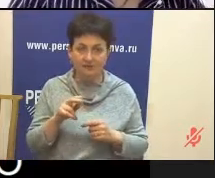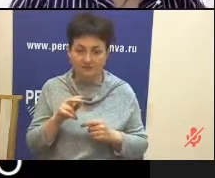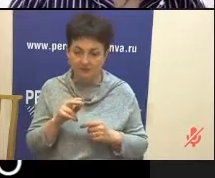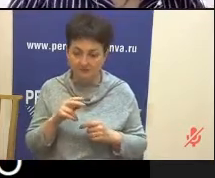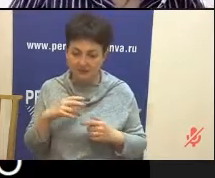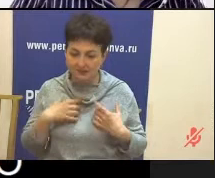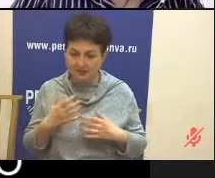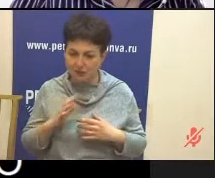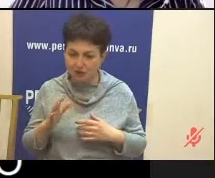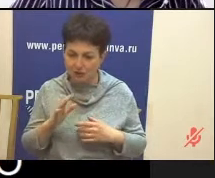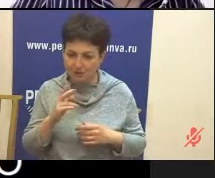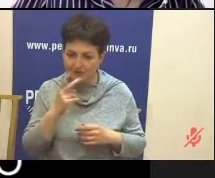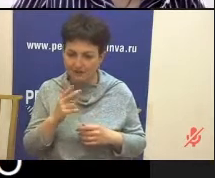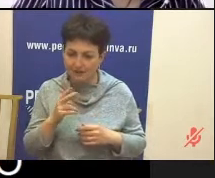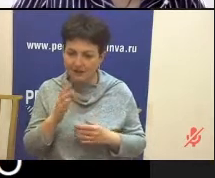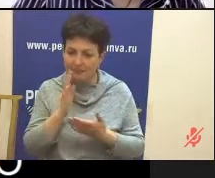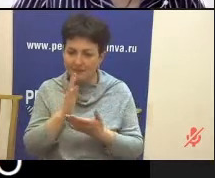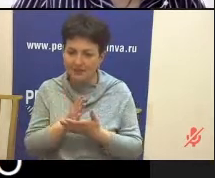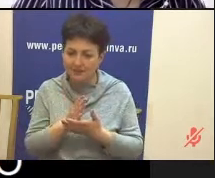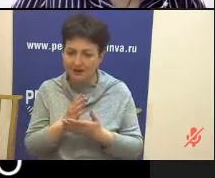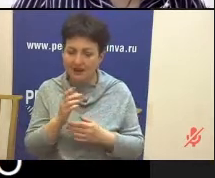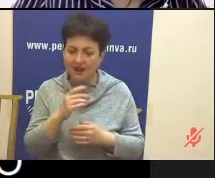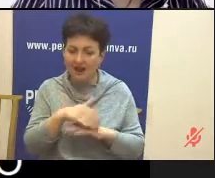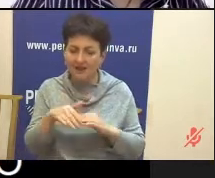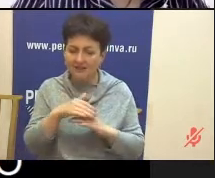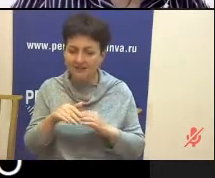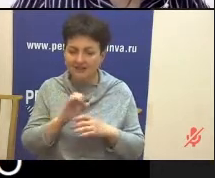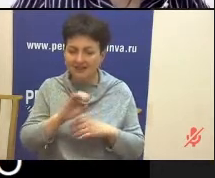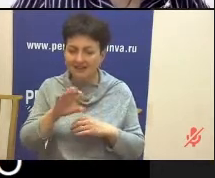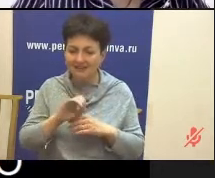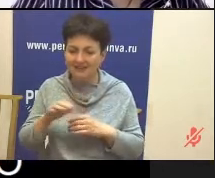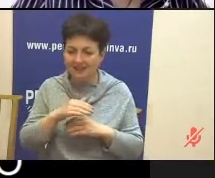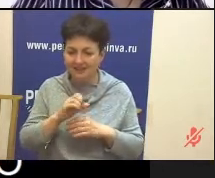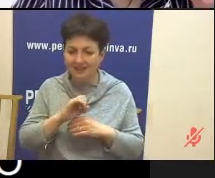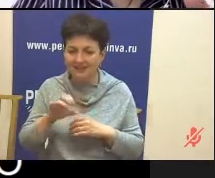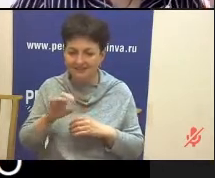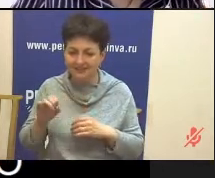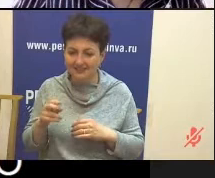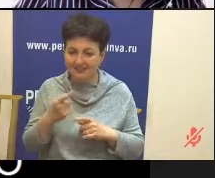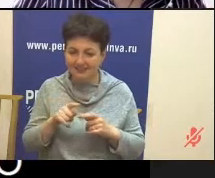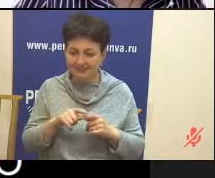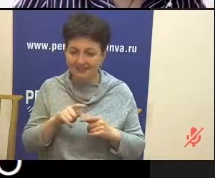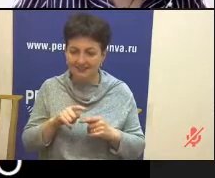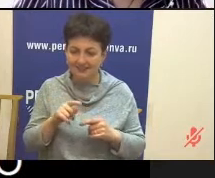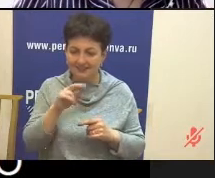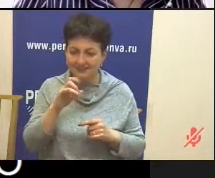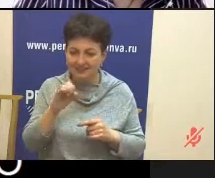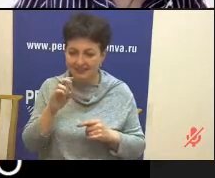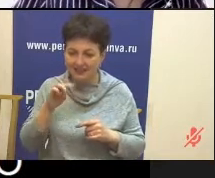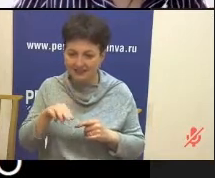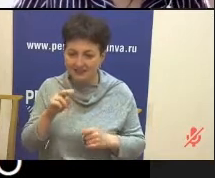что такое direct mail в сети, чтобы не разочаровывать все-таки. Способ... А, прямая адресная рассылка. Да, вот это я как раз